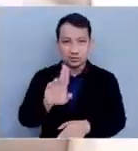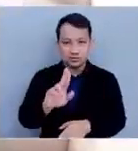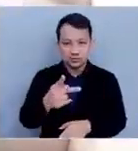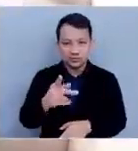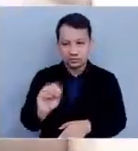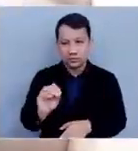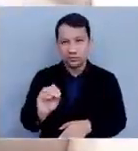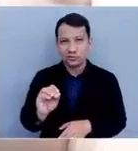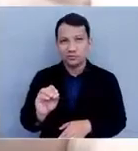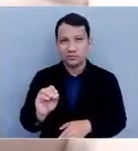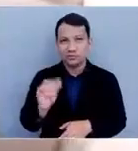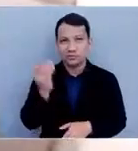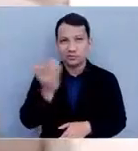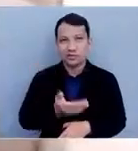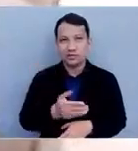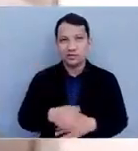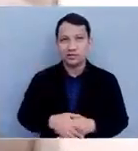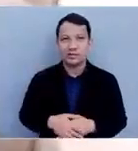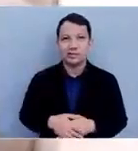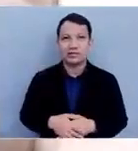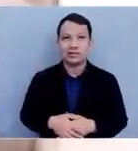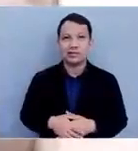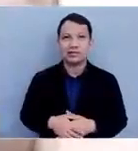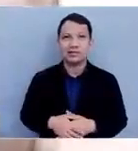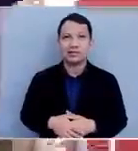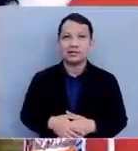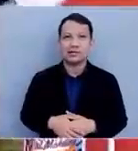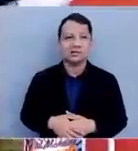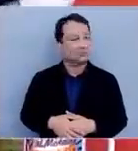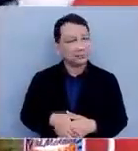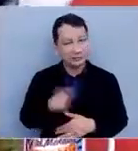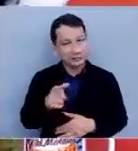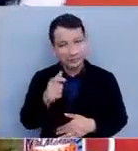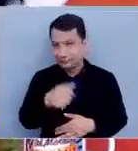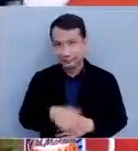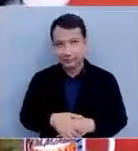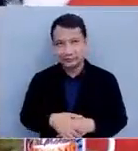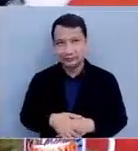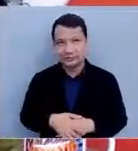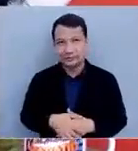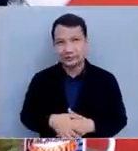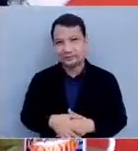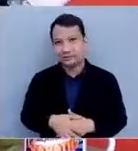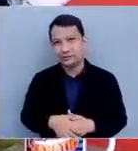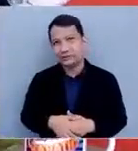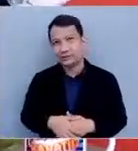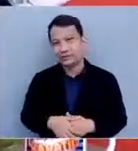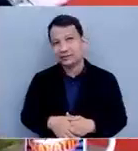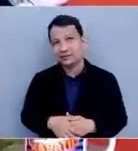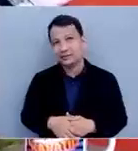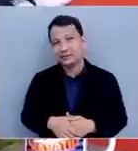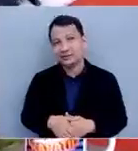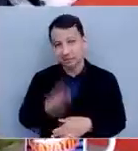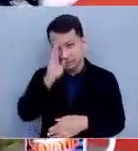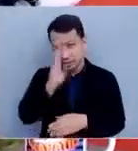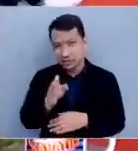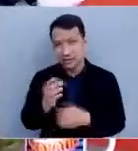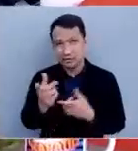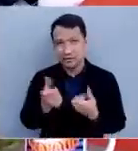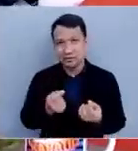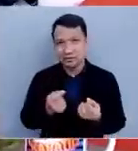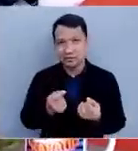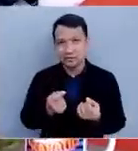Cruz, of course. Hello, sir. Kahit si Attorney Buco napapailing, eh, no? Oo, grabe. So, diretso ang tanong, Attorney, sa